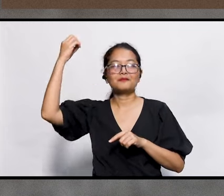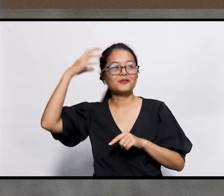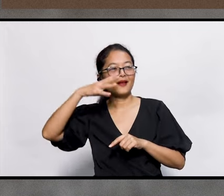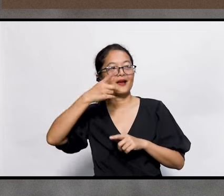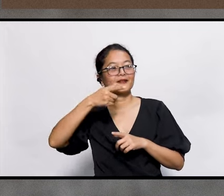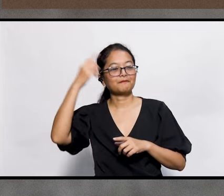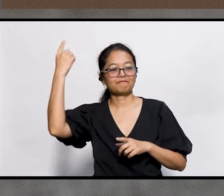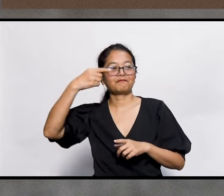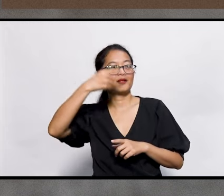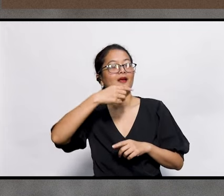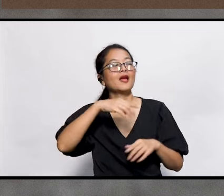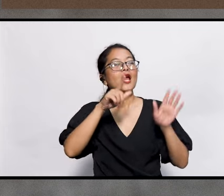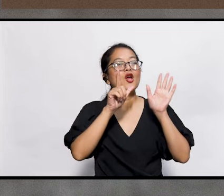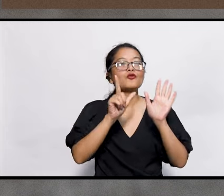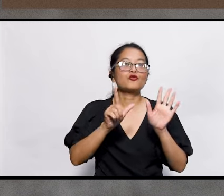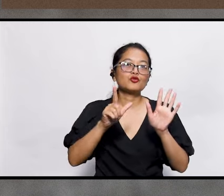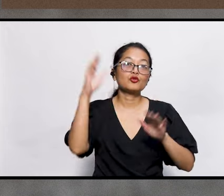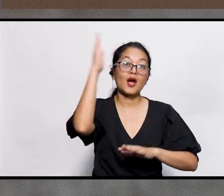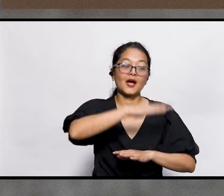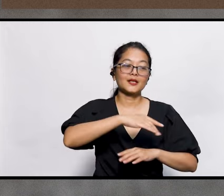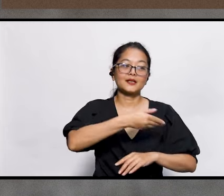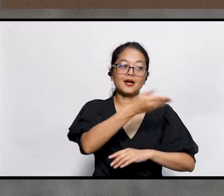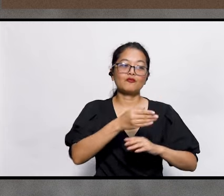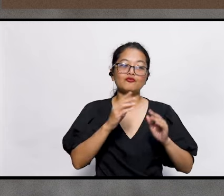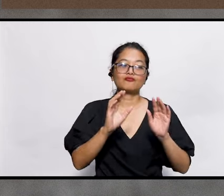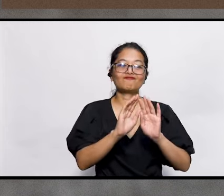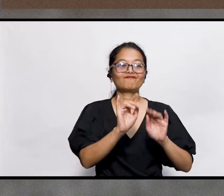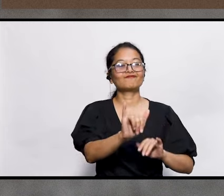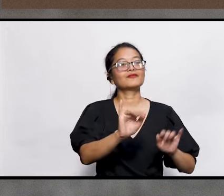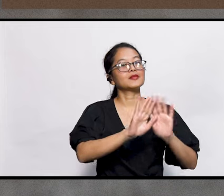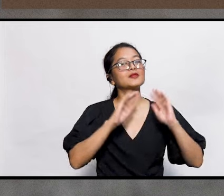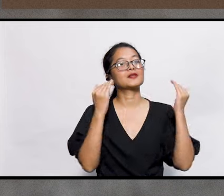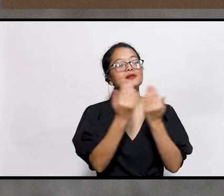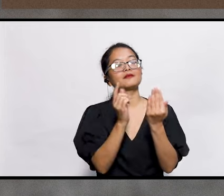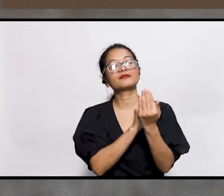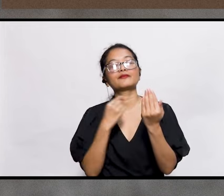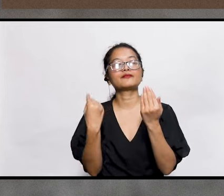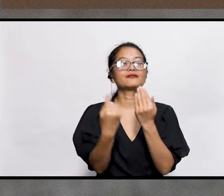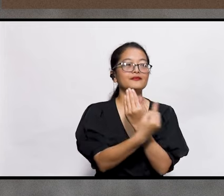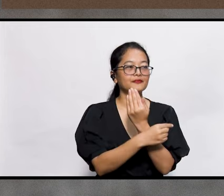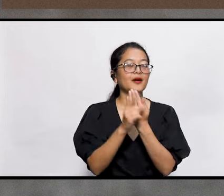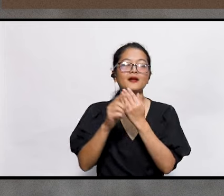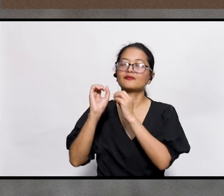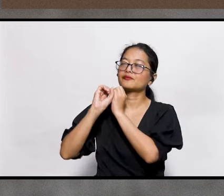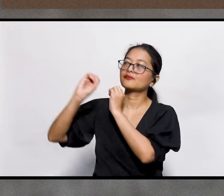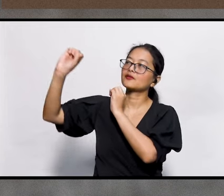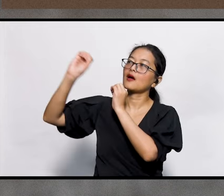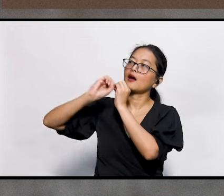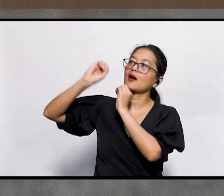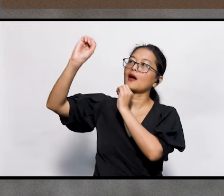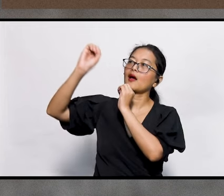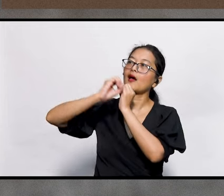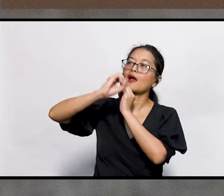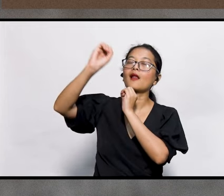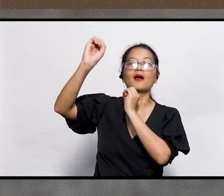mendengar suara yang berbeda yaitu sangkakala yang ditiupkan secara luar biasa selama